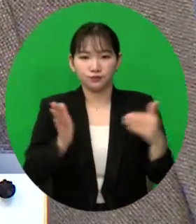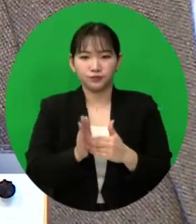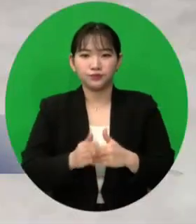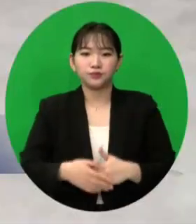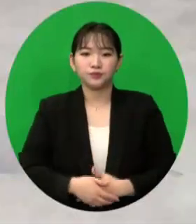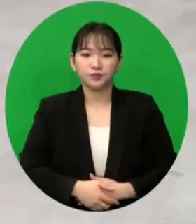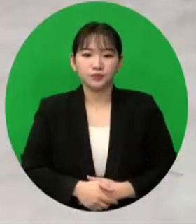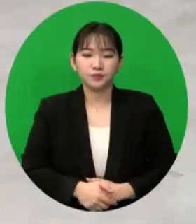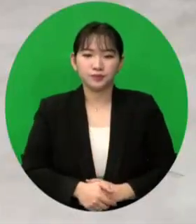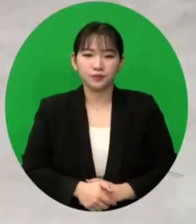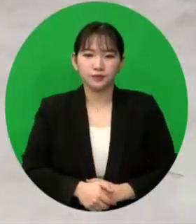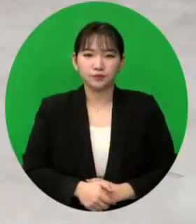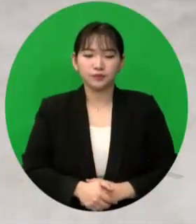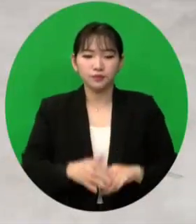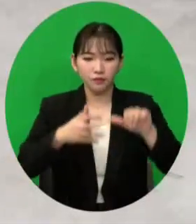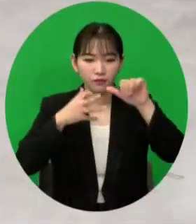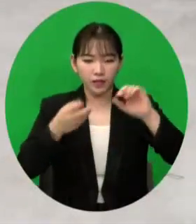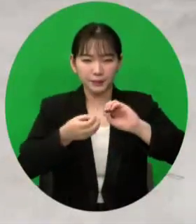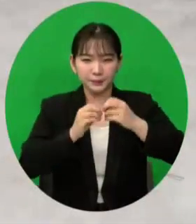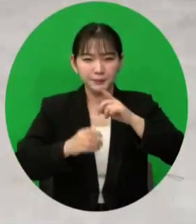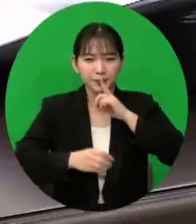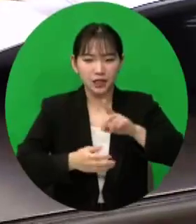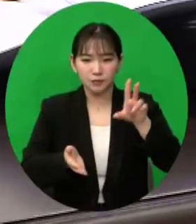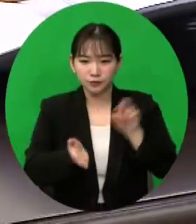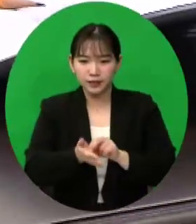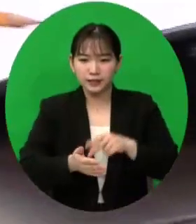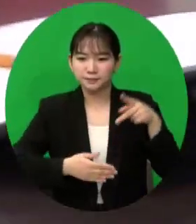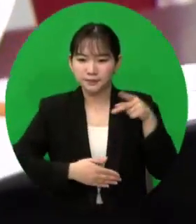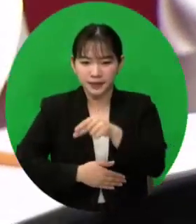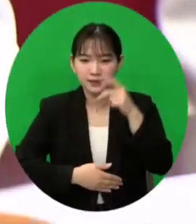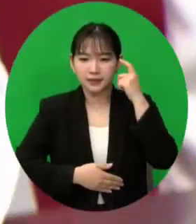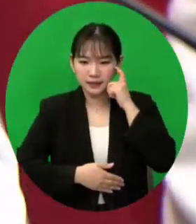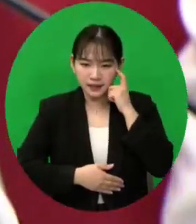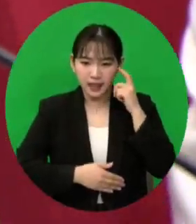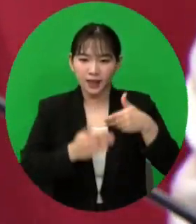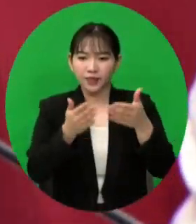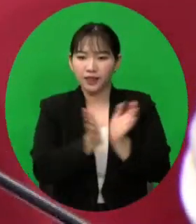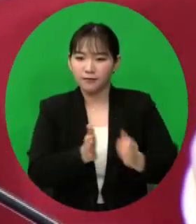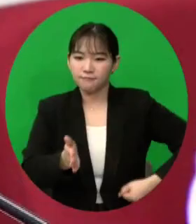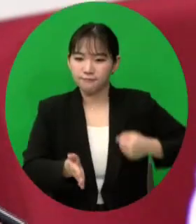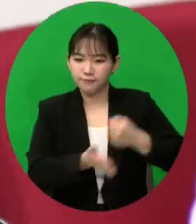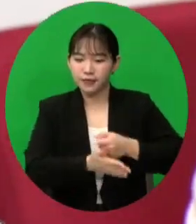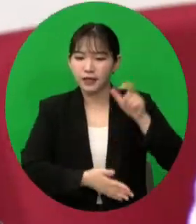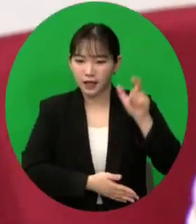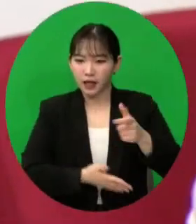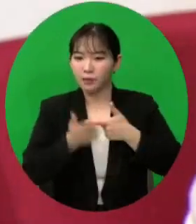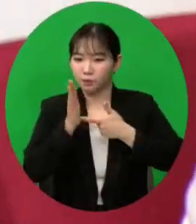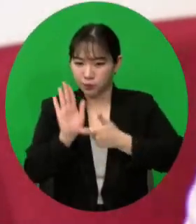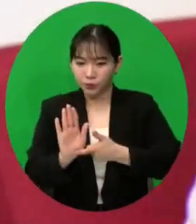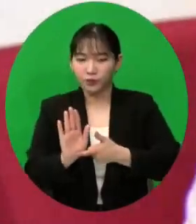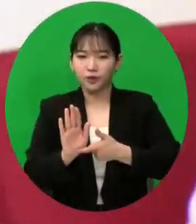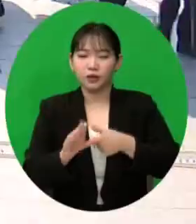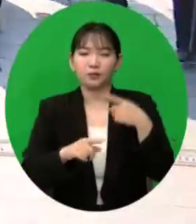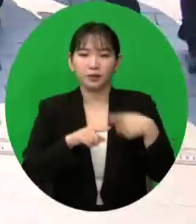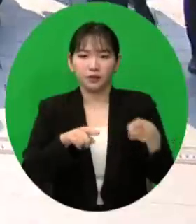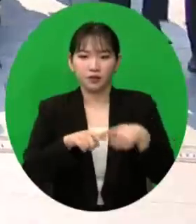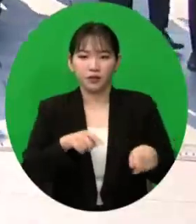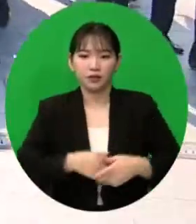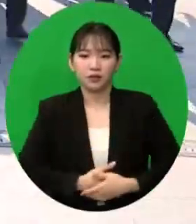이상입니다. 5.18 왜곡 발언 문제를 끊어내겠다는 당의 의지가 강하게 반영된 것으로 평가할 수